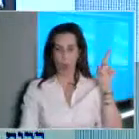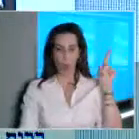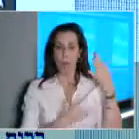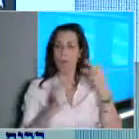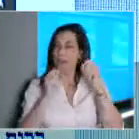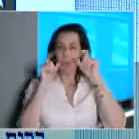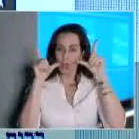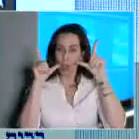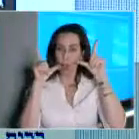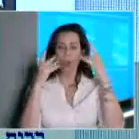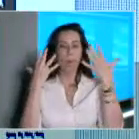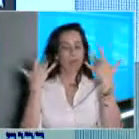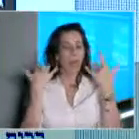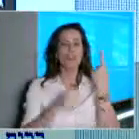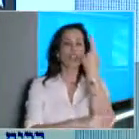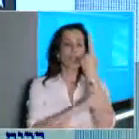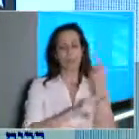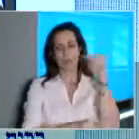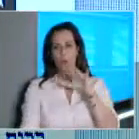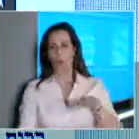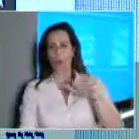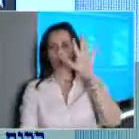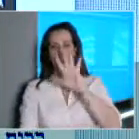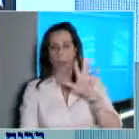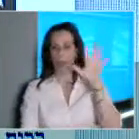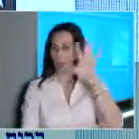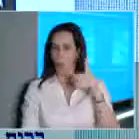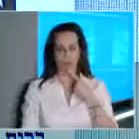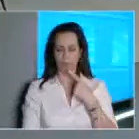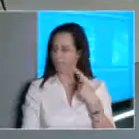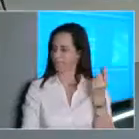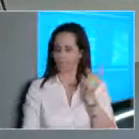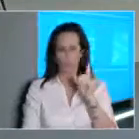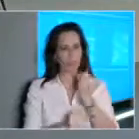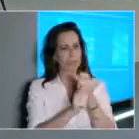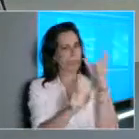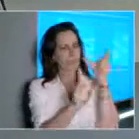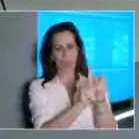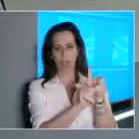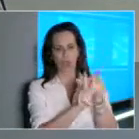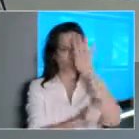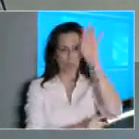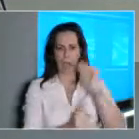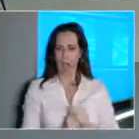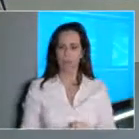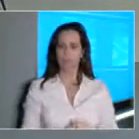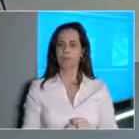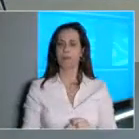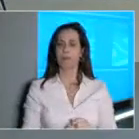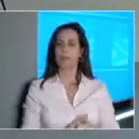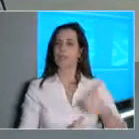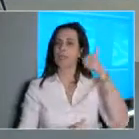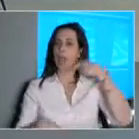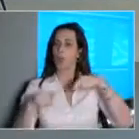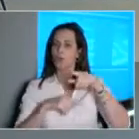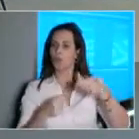התעוררו רק כשטילים ינחתו על אדמתם. אירופה הודיעה לא נטיל סנקציות על איראן. שרי החוץ של